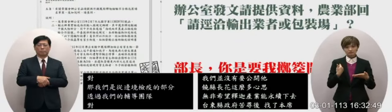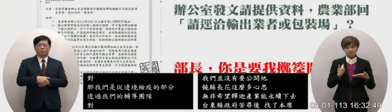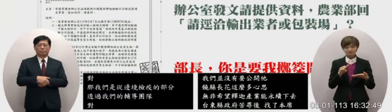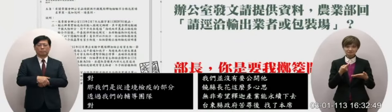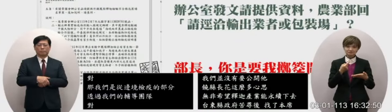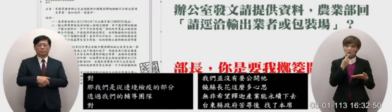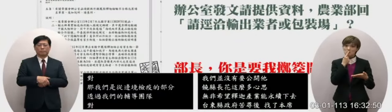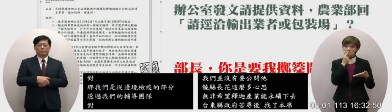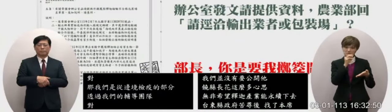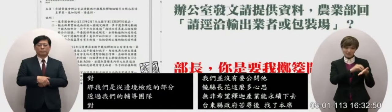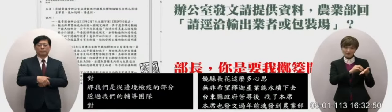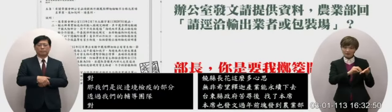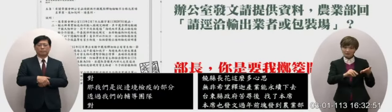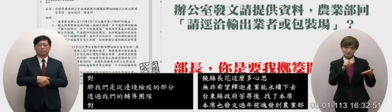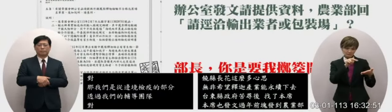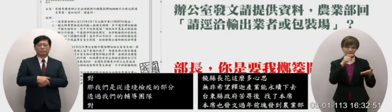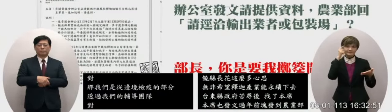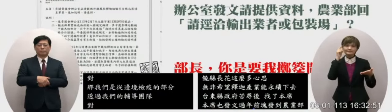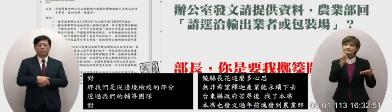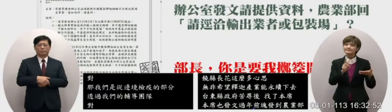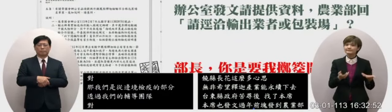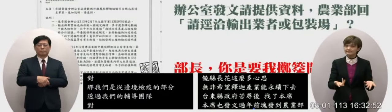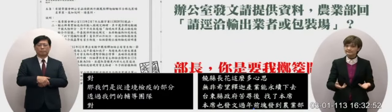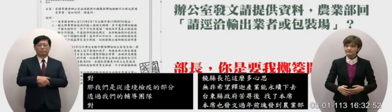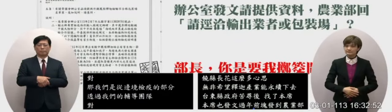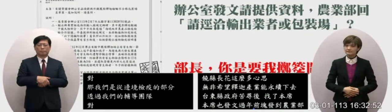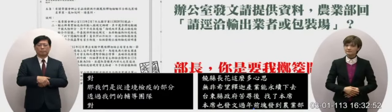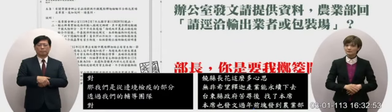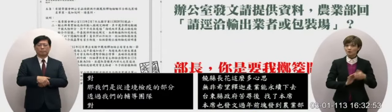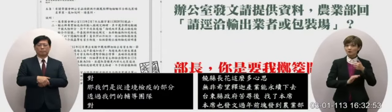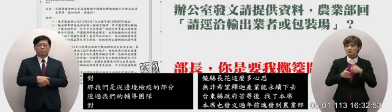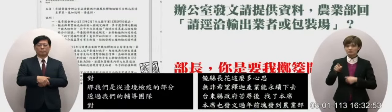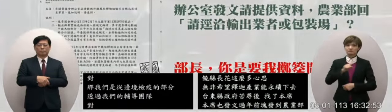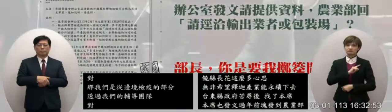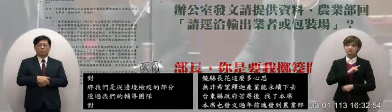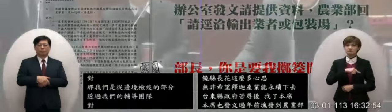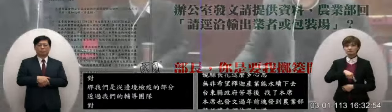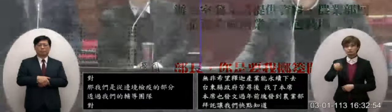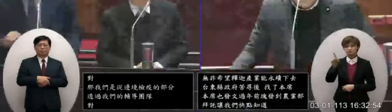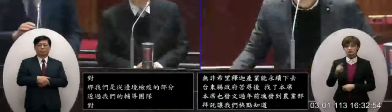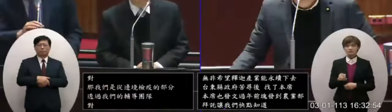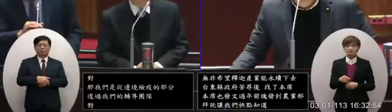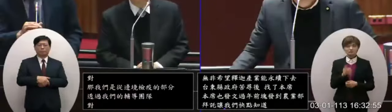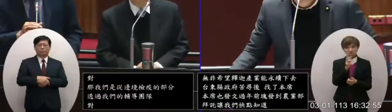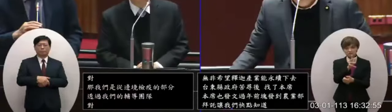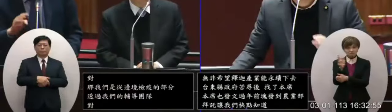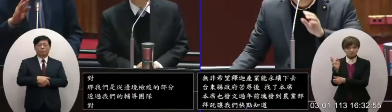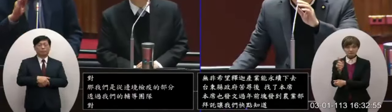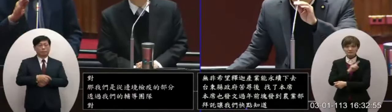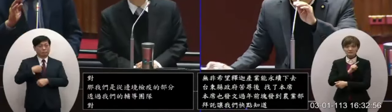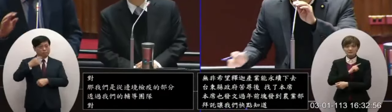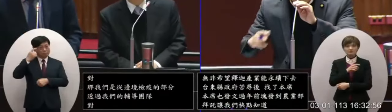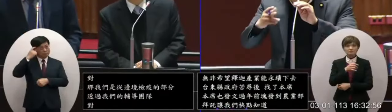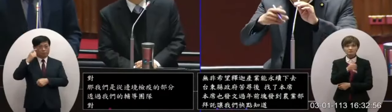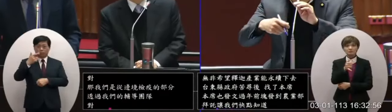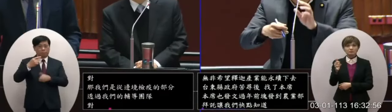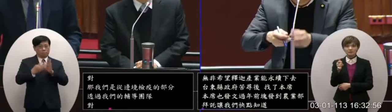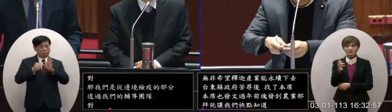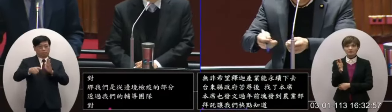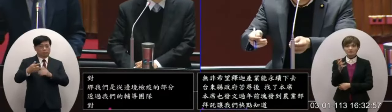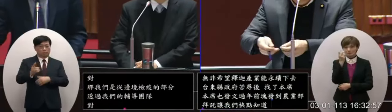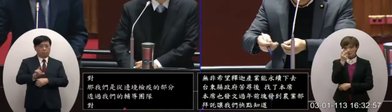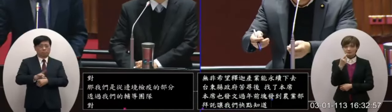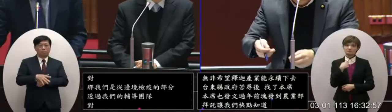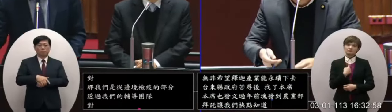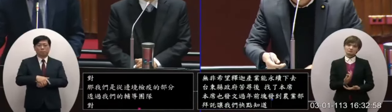线。意思上就是说，委员，你自己去一间一间查。 我想，我绝对不会讲这种话。 你给我